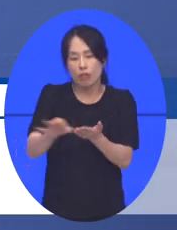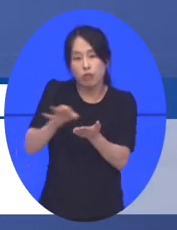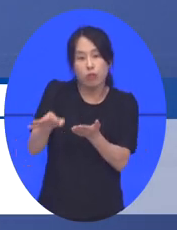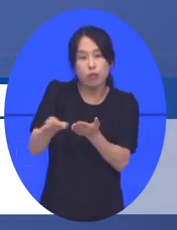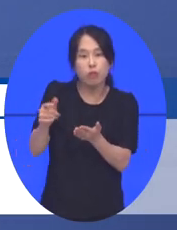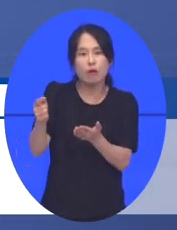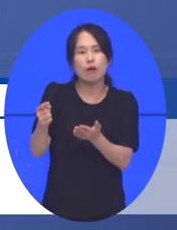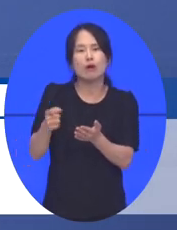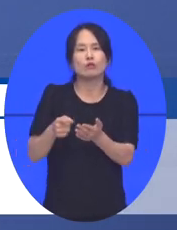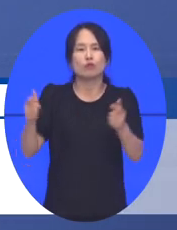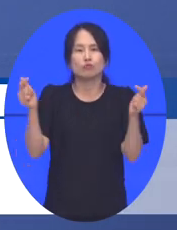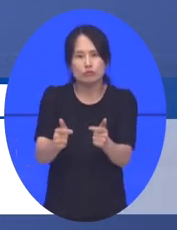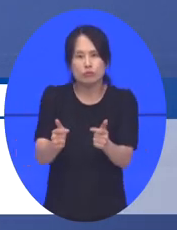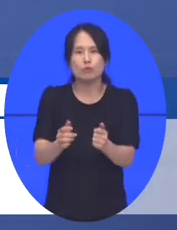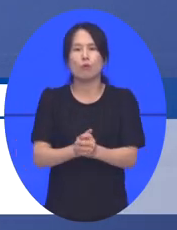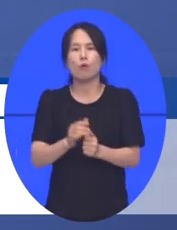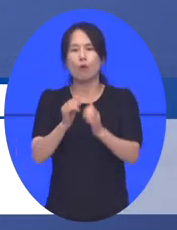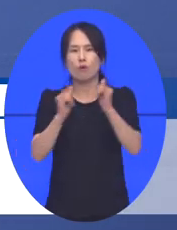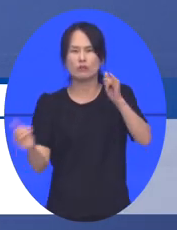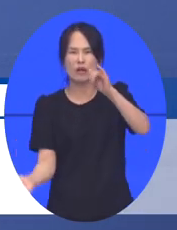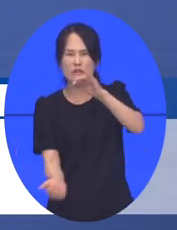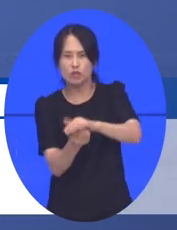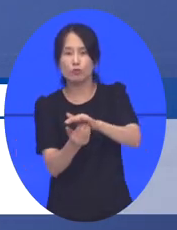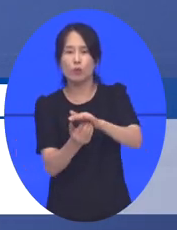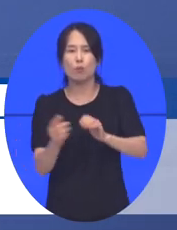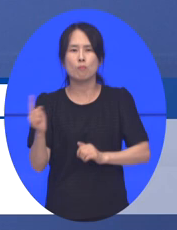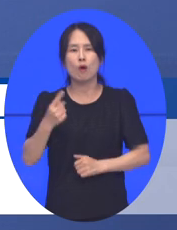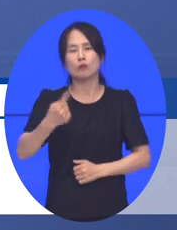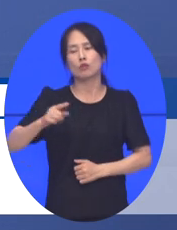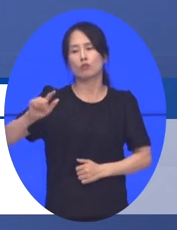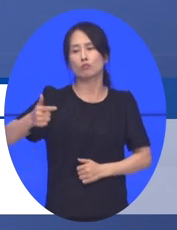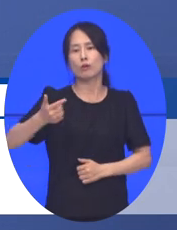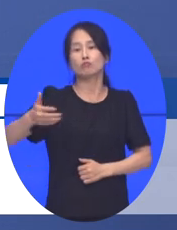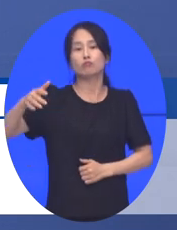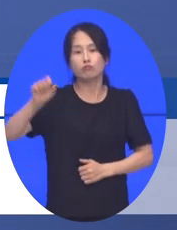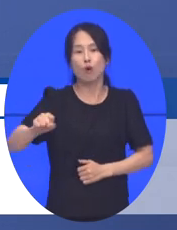구조조정으로 역대 가장 큰 규모인 1609억원의